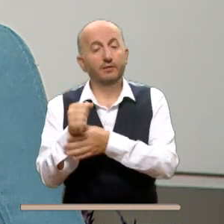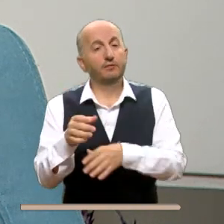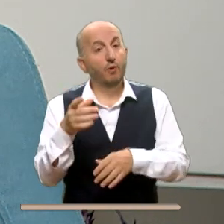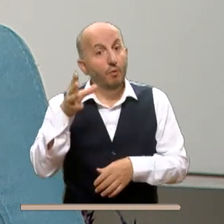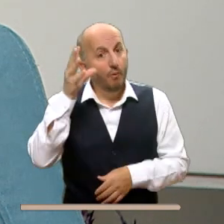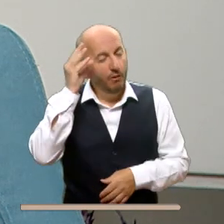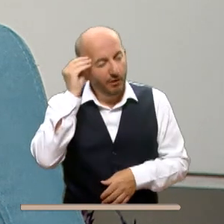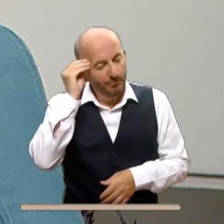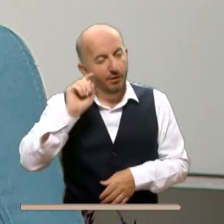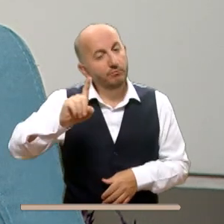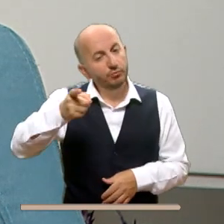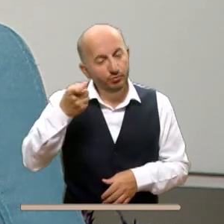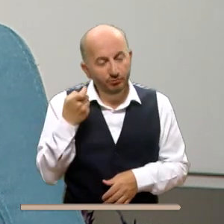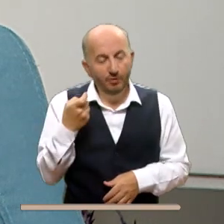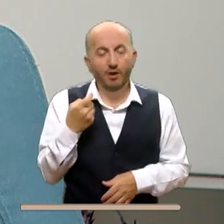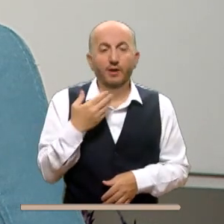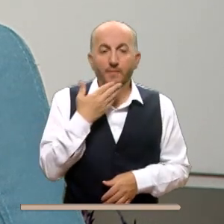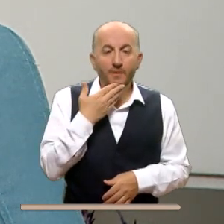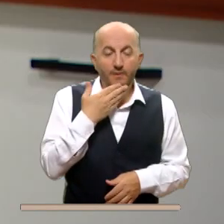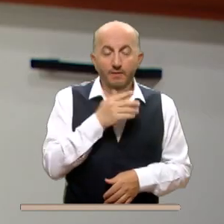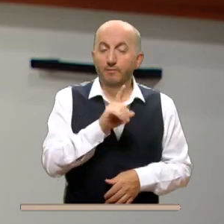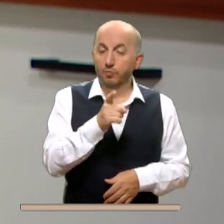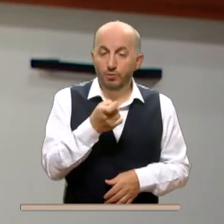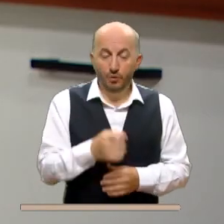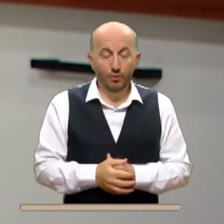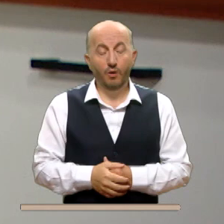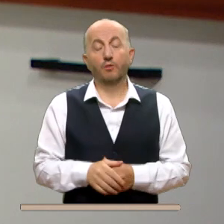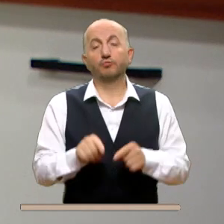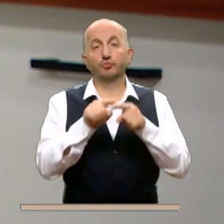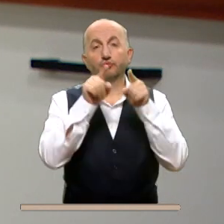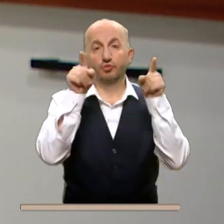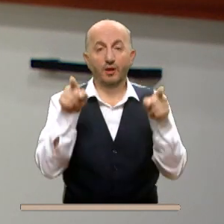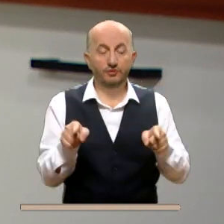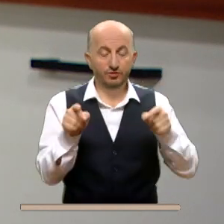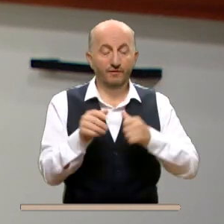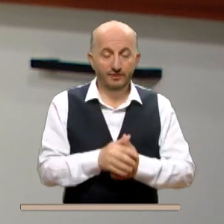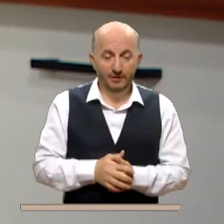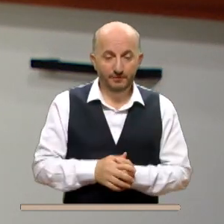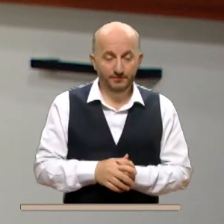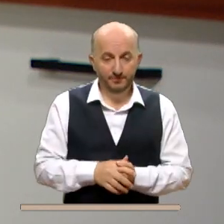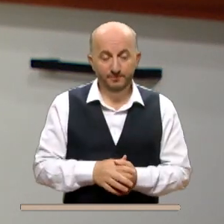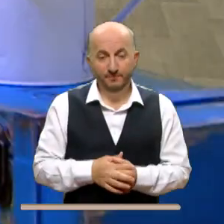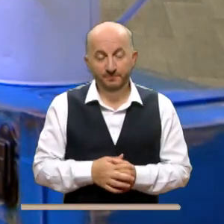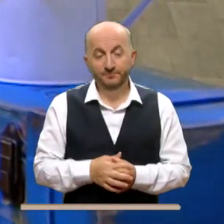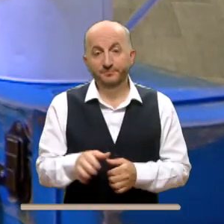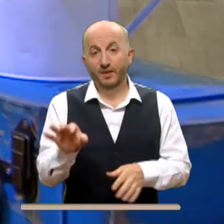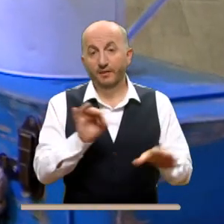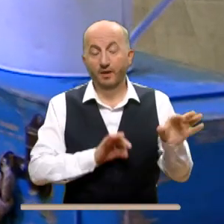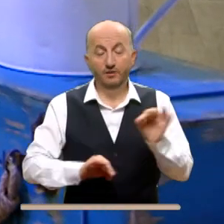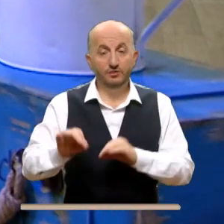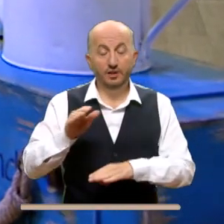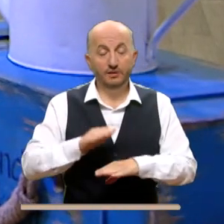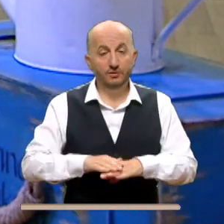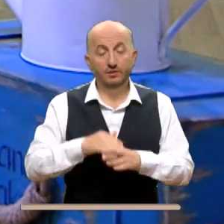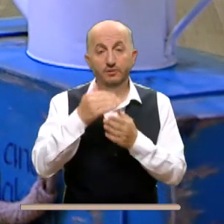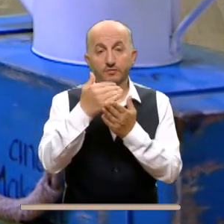keşfetme imkanları da bulabiliyorlar. Bu çerçevede tabii tercih edecekleri